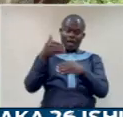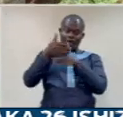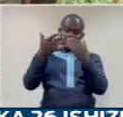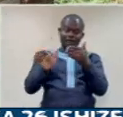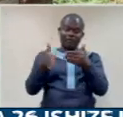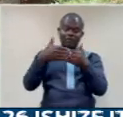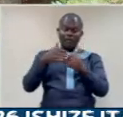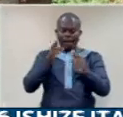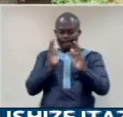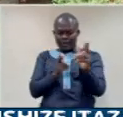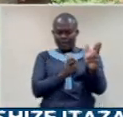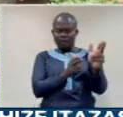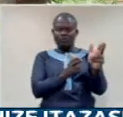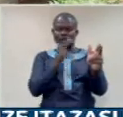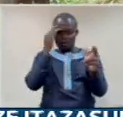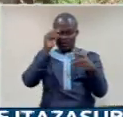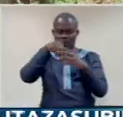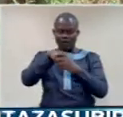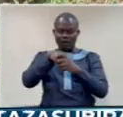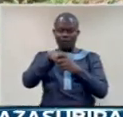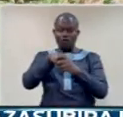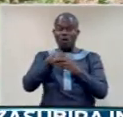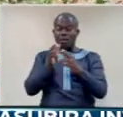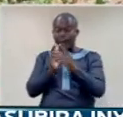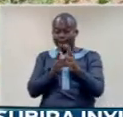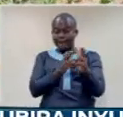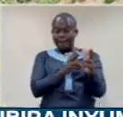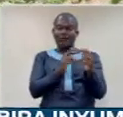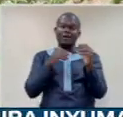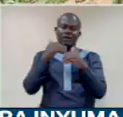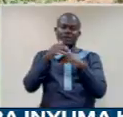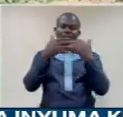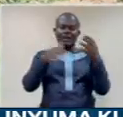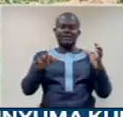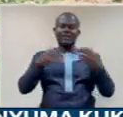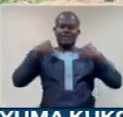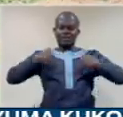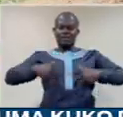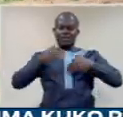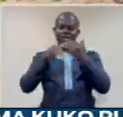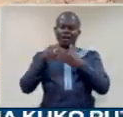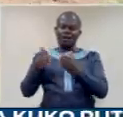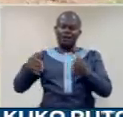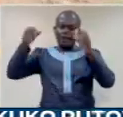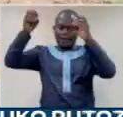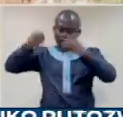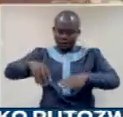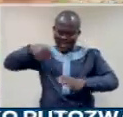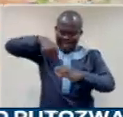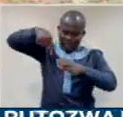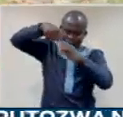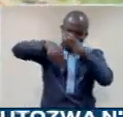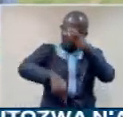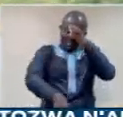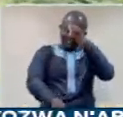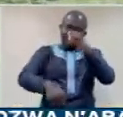kubafungiranamo bakabarasiramo kuko hari harimo na traces z'amasasu noneho barangiza imibiri yabo bakayizana ahari hari ibyobo bibiri biri parallel